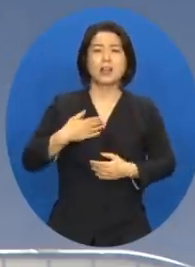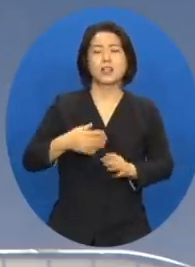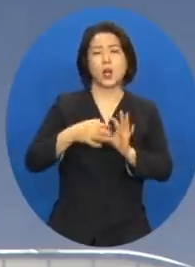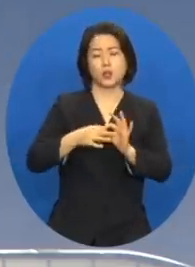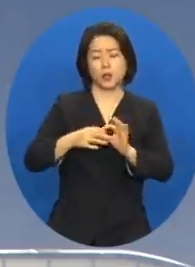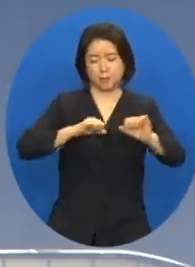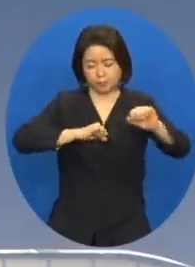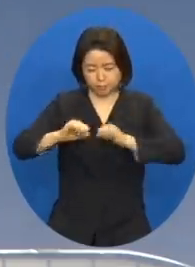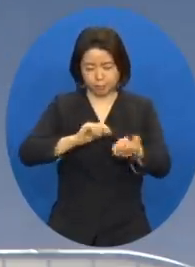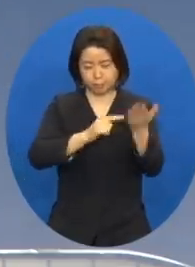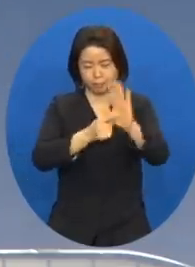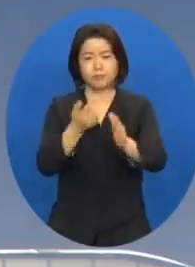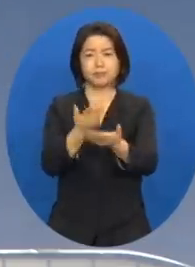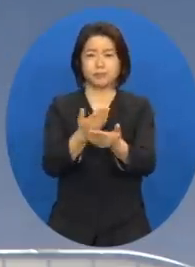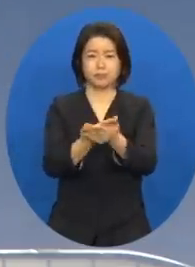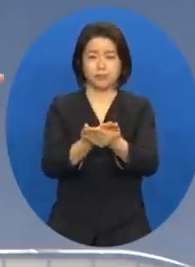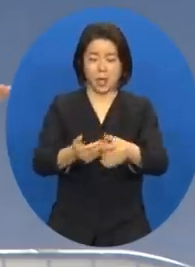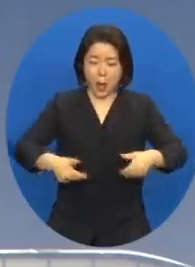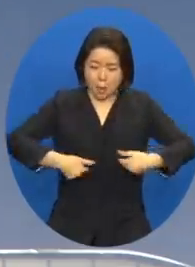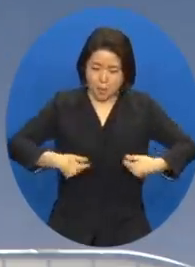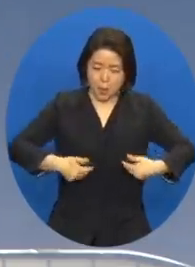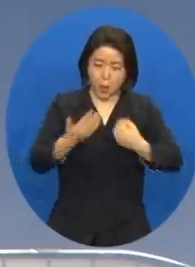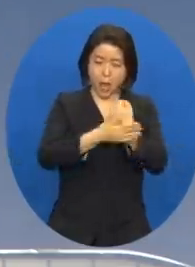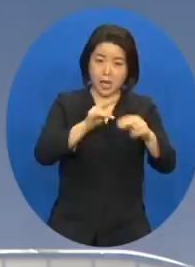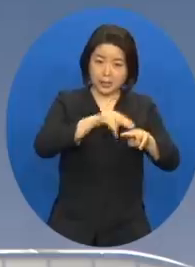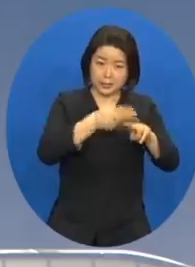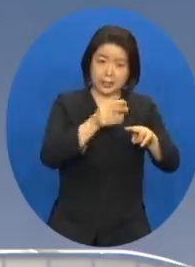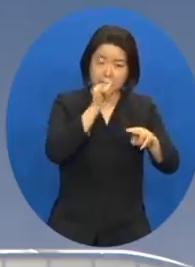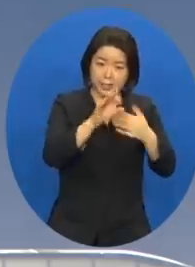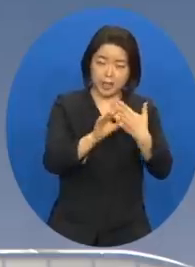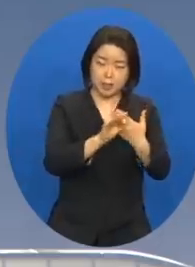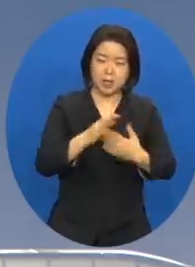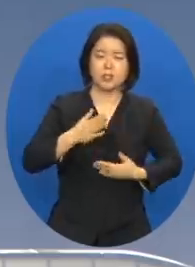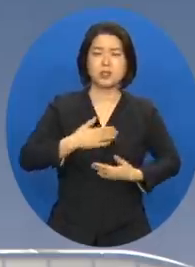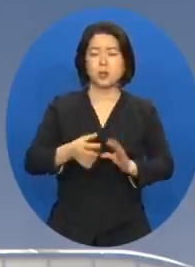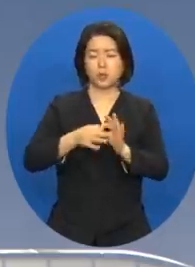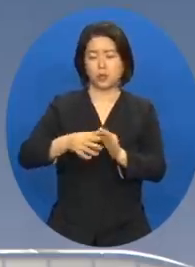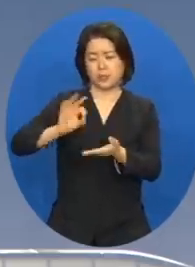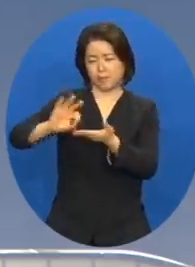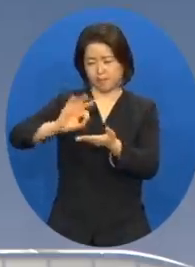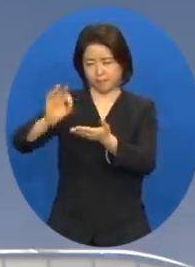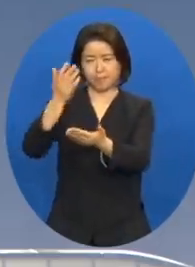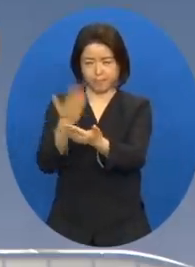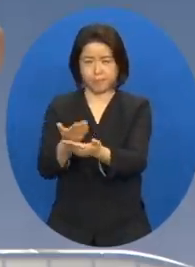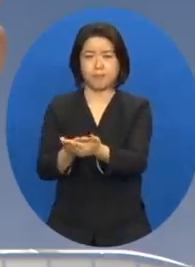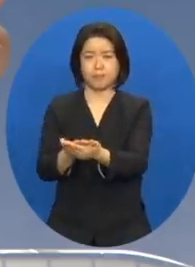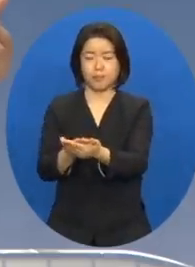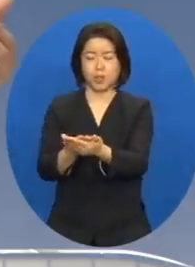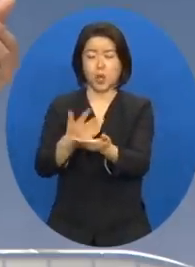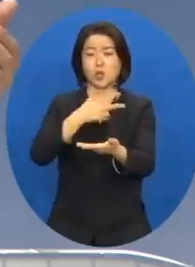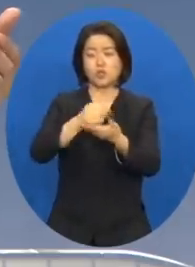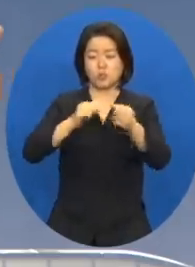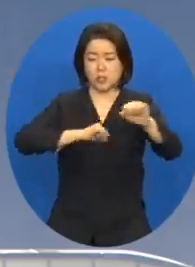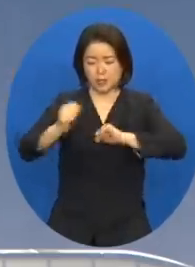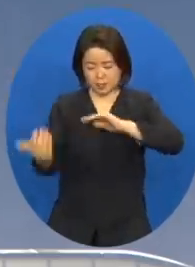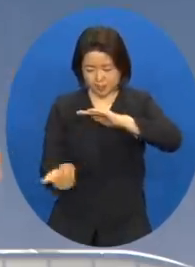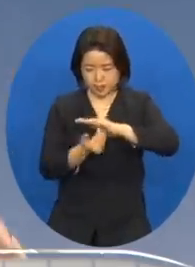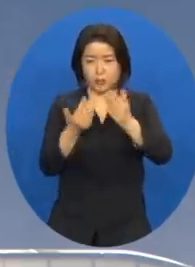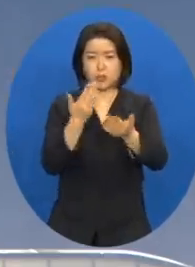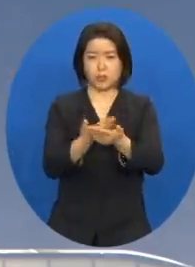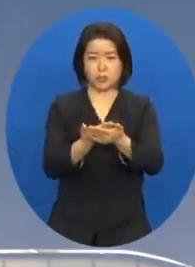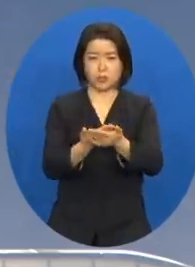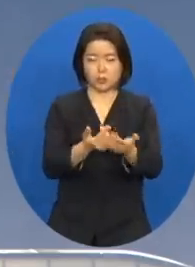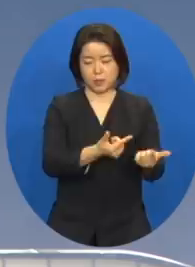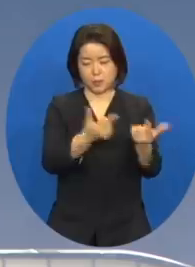통해서 역사하세요. 필요한 은사가 있으면 저를 통해서 사용하세요. 주님의 역사를 이루세요. 우리 다